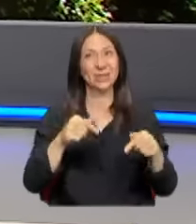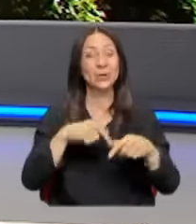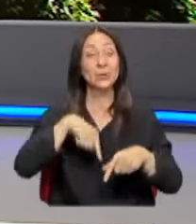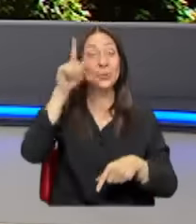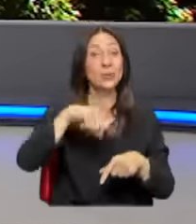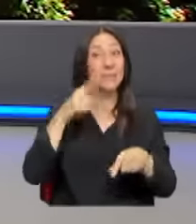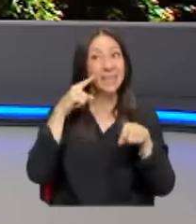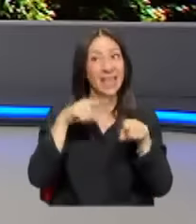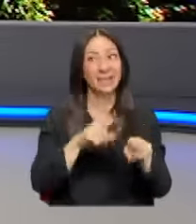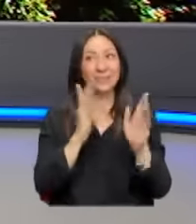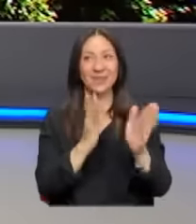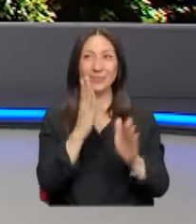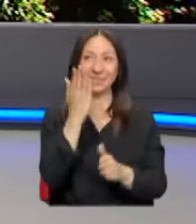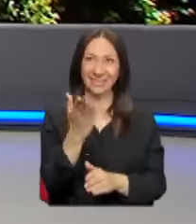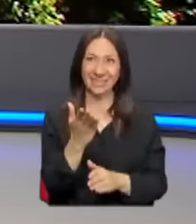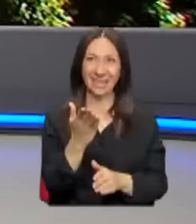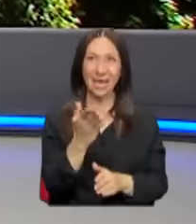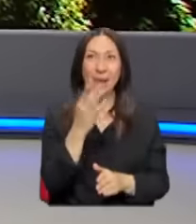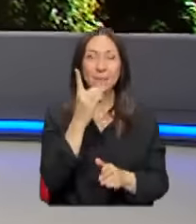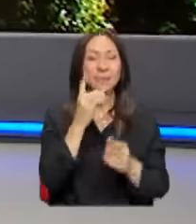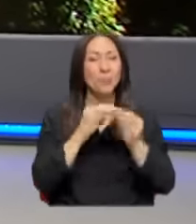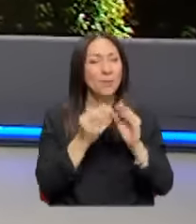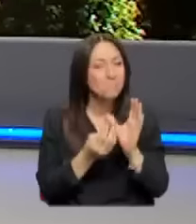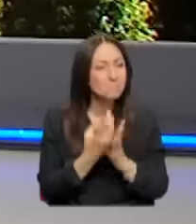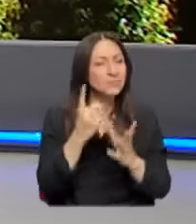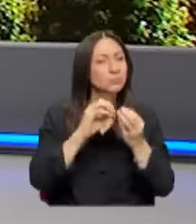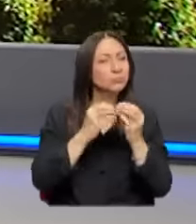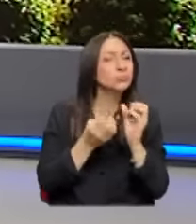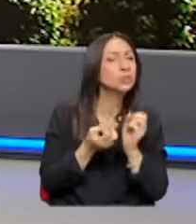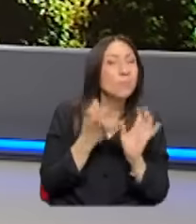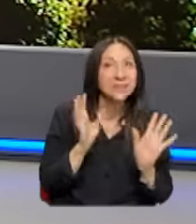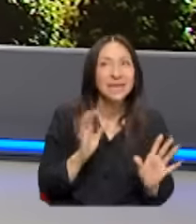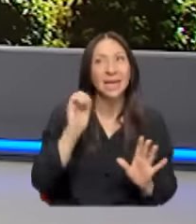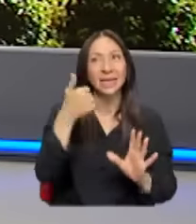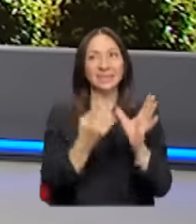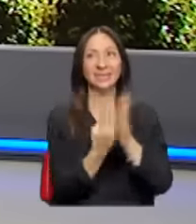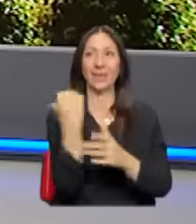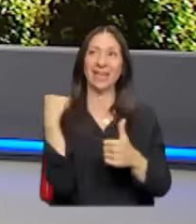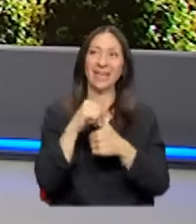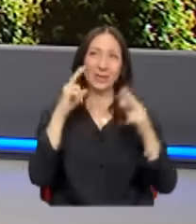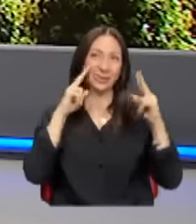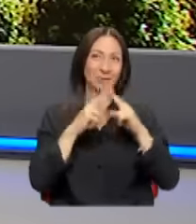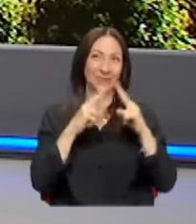Gündemi takip etmeye devam edeceksiniz. Bir mani, bir keder yaşanmazsa yarın sabah yine